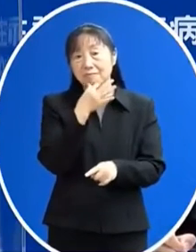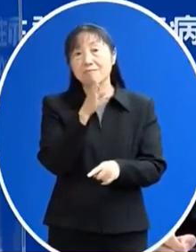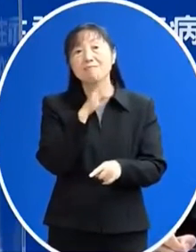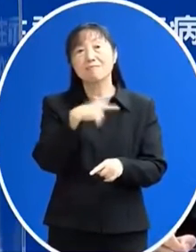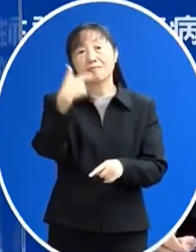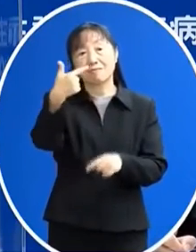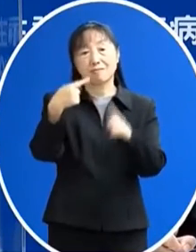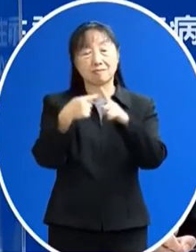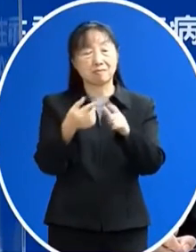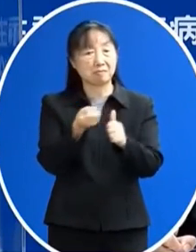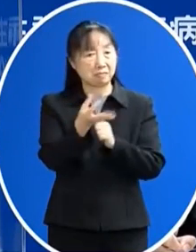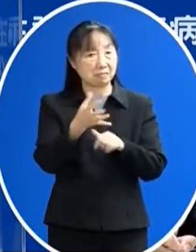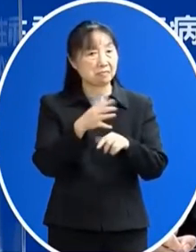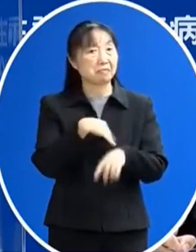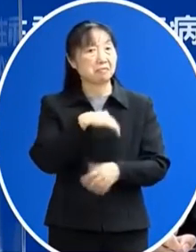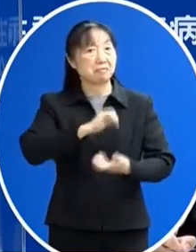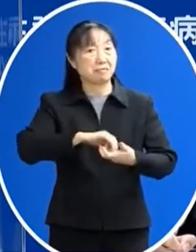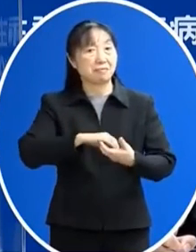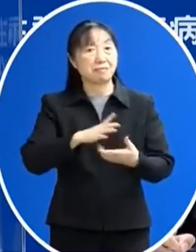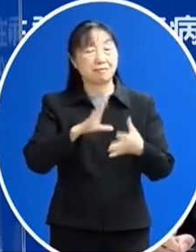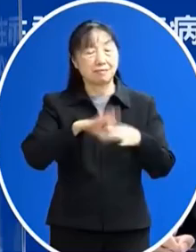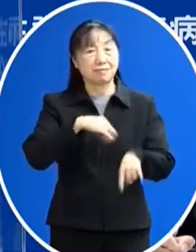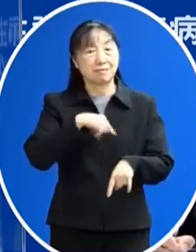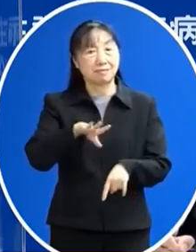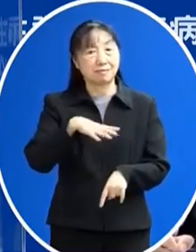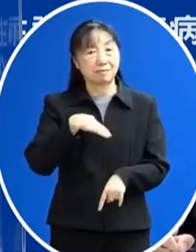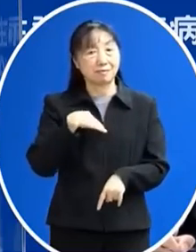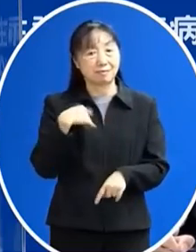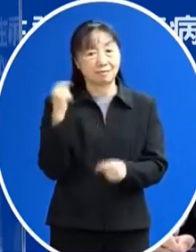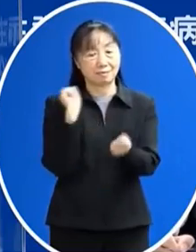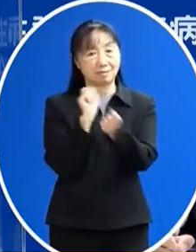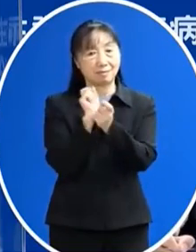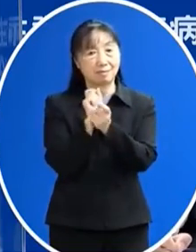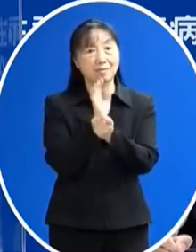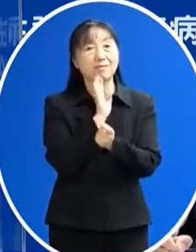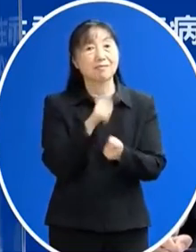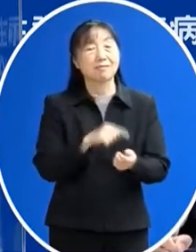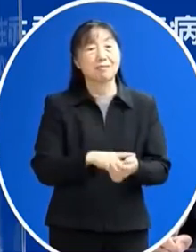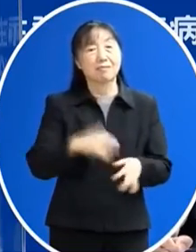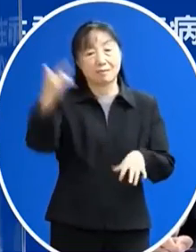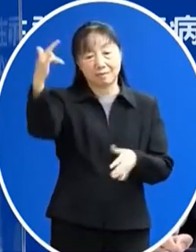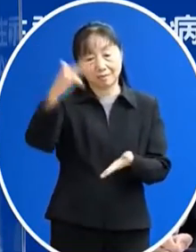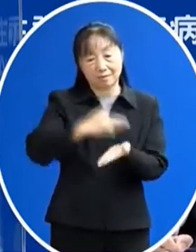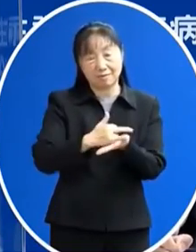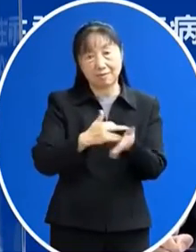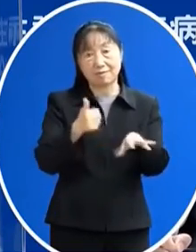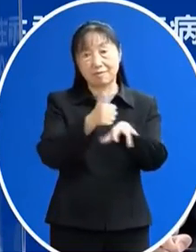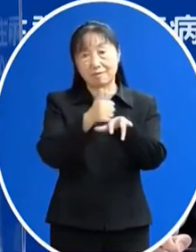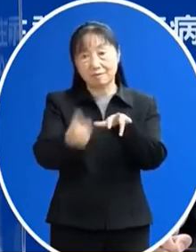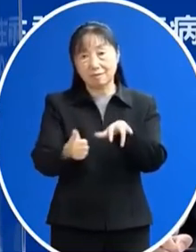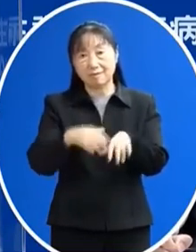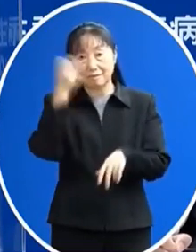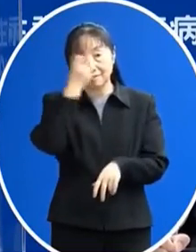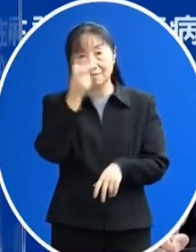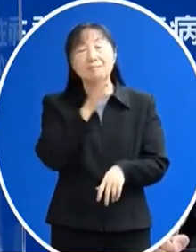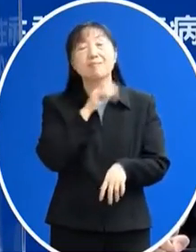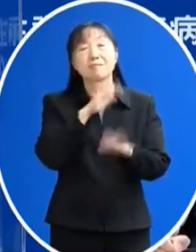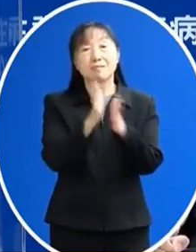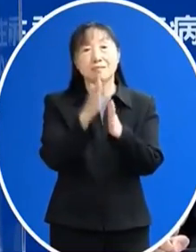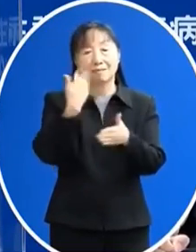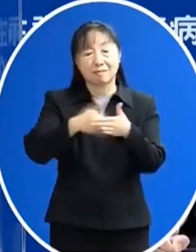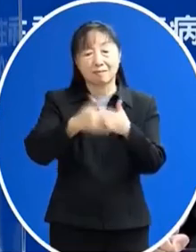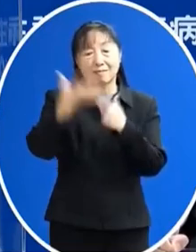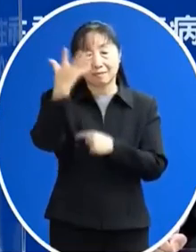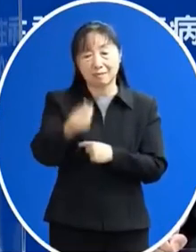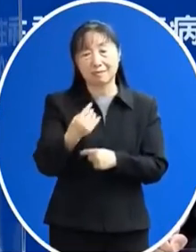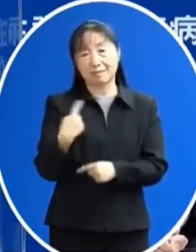例。那至于在这两天的境外这一入也在落地采检都逐渐比较少，那昨